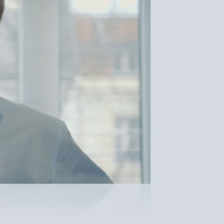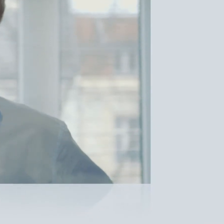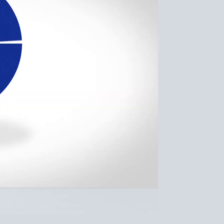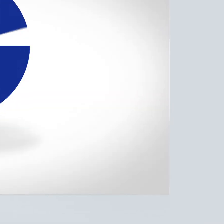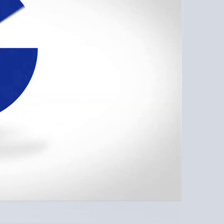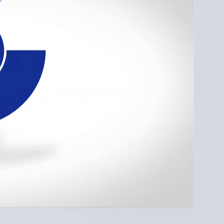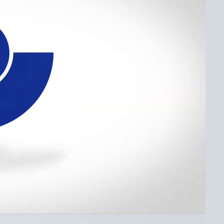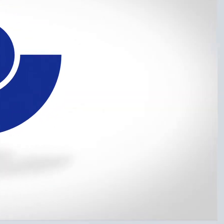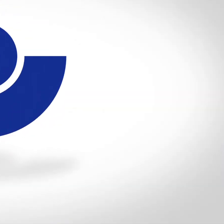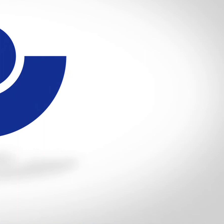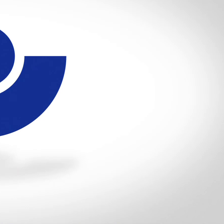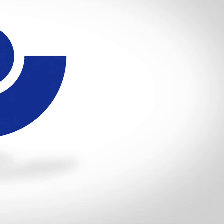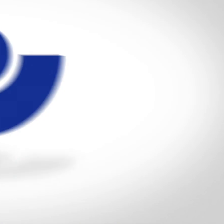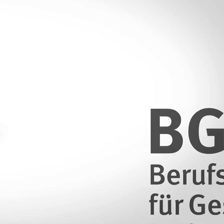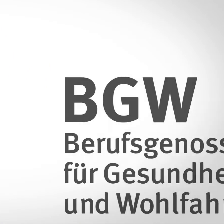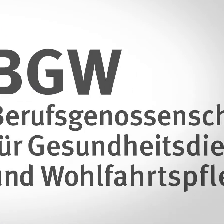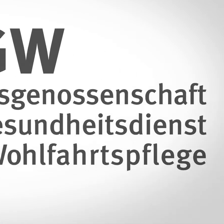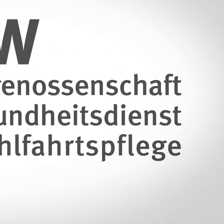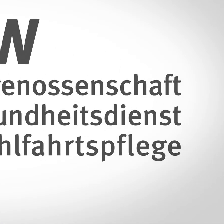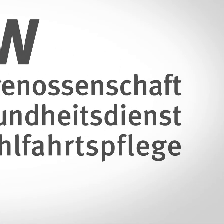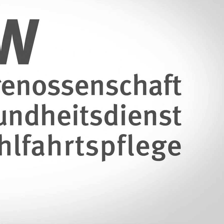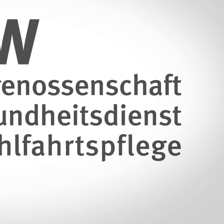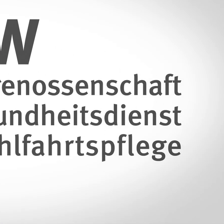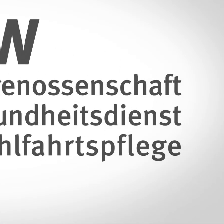Schöpfung quarterback.